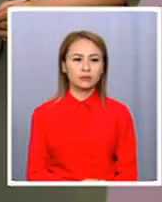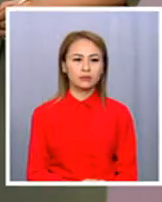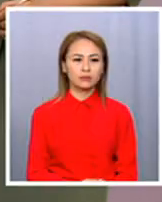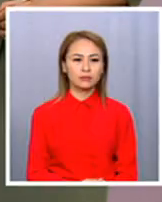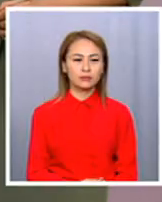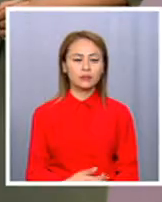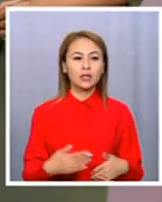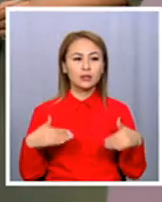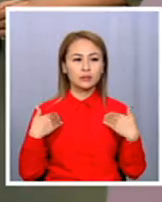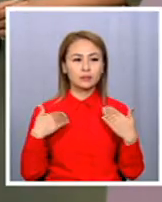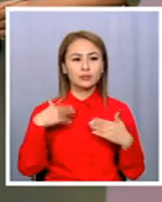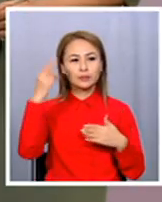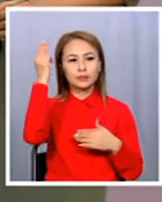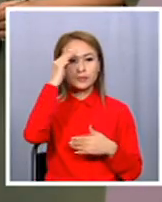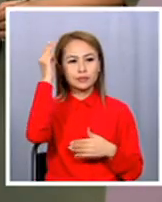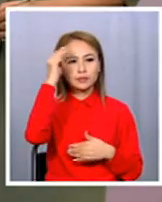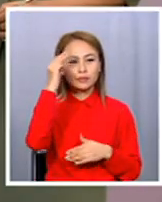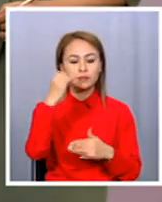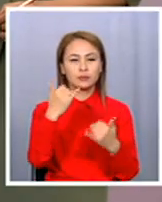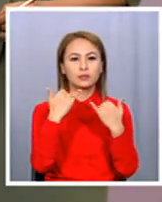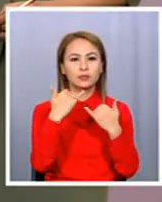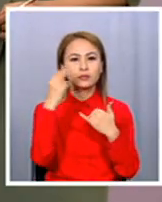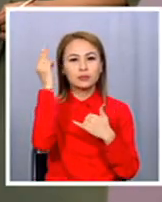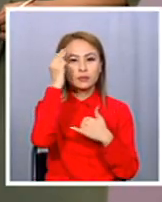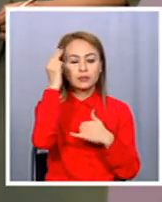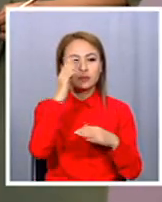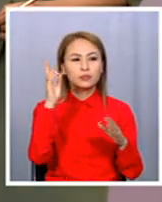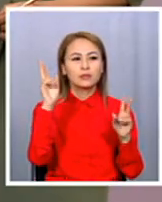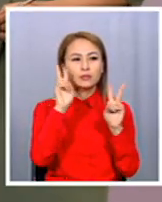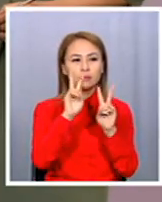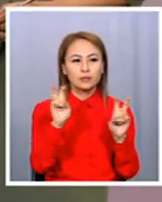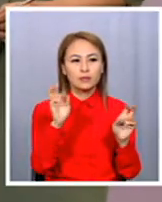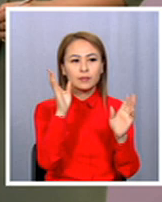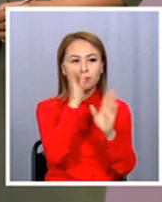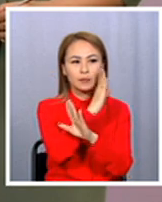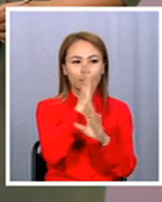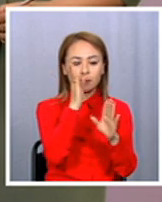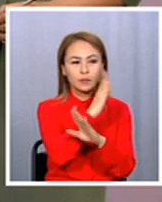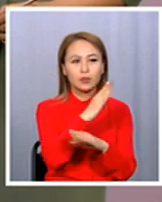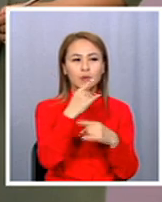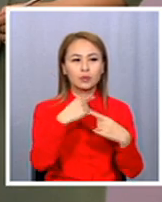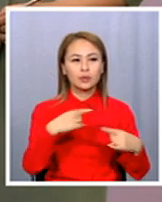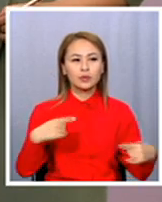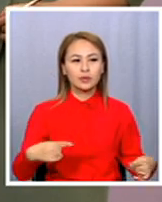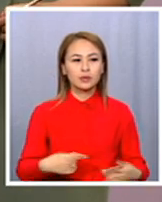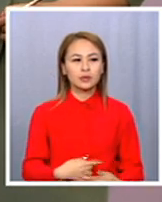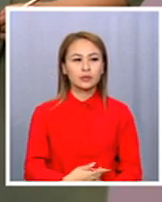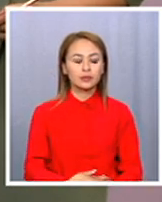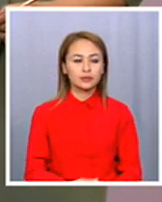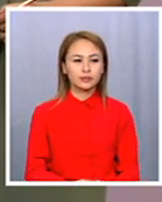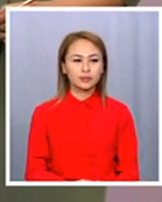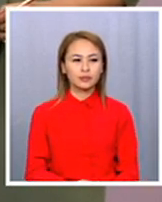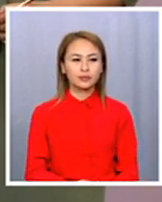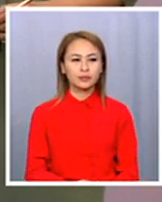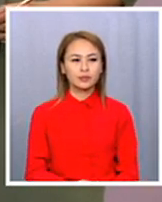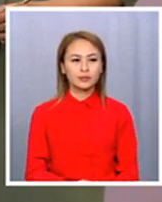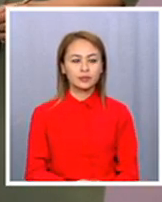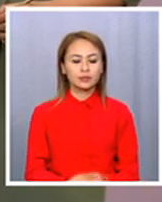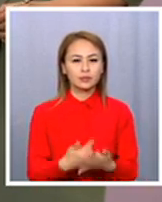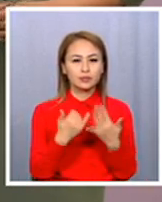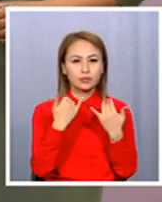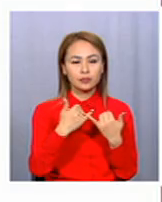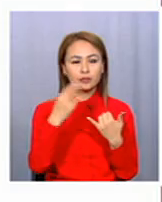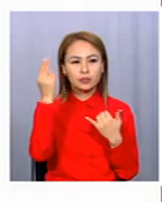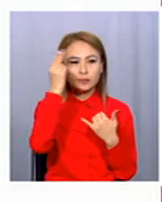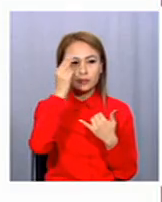Сәлеметсіңдер ме оқушылар? Бүгінгі сабағымыздың тақырыбы табиғаттың тосын сыйы. Бүгінгі